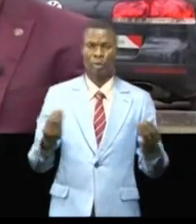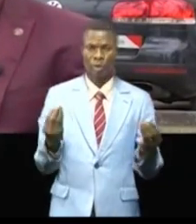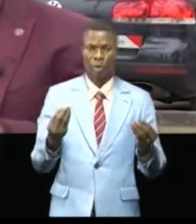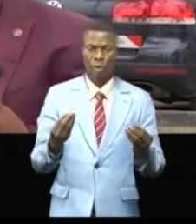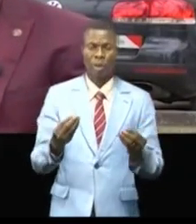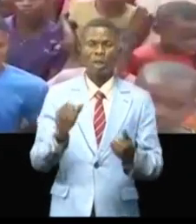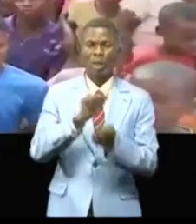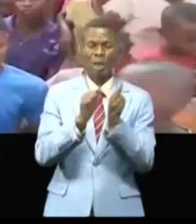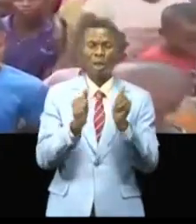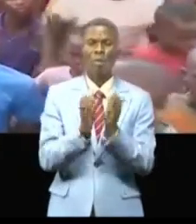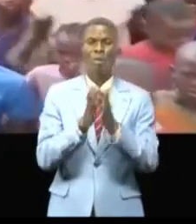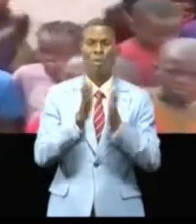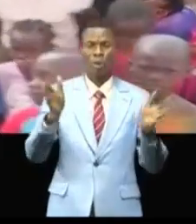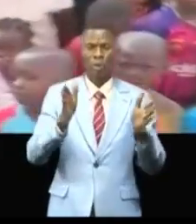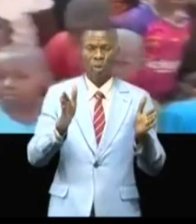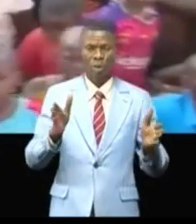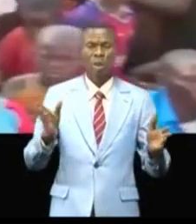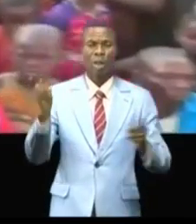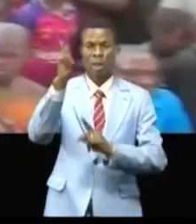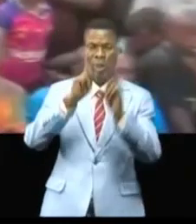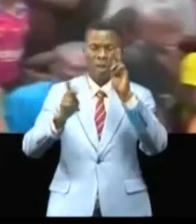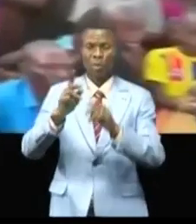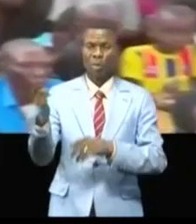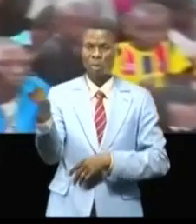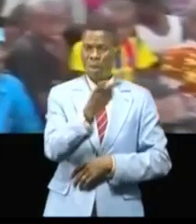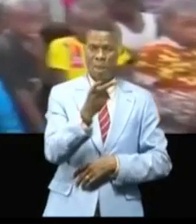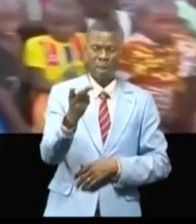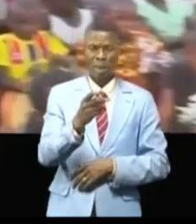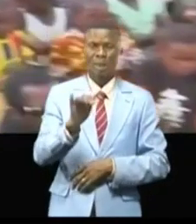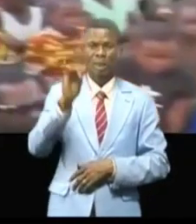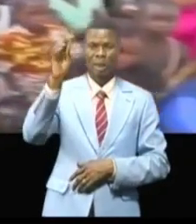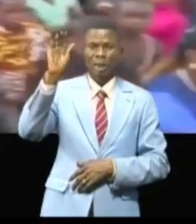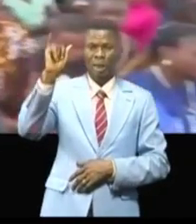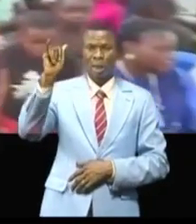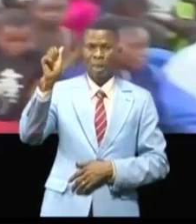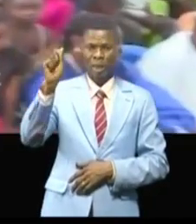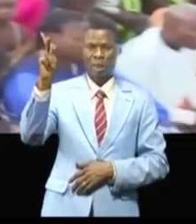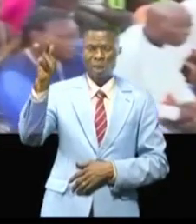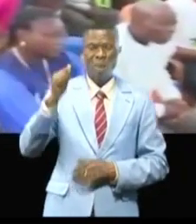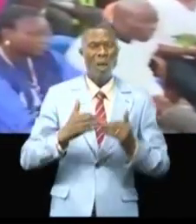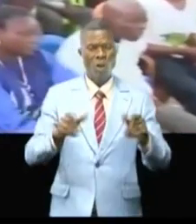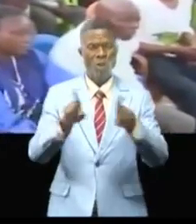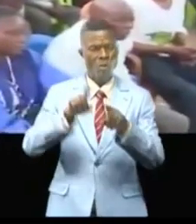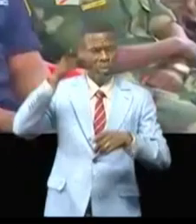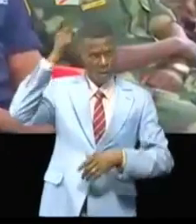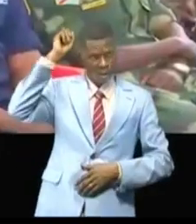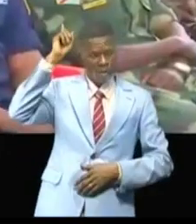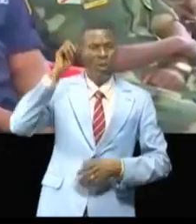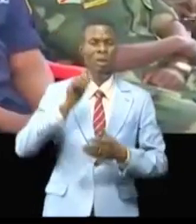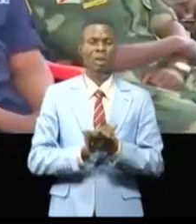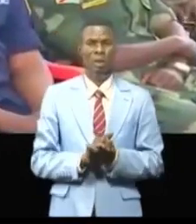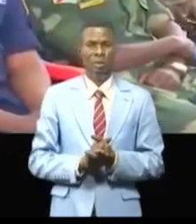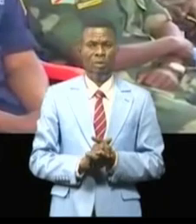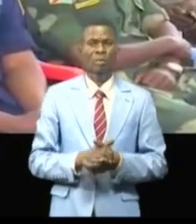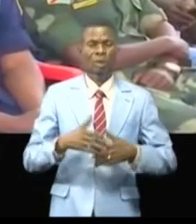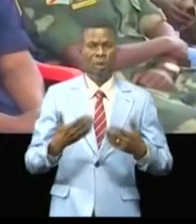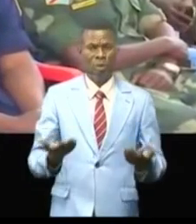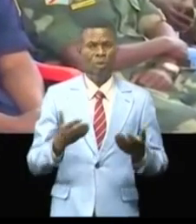les climats anciens de cohabitation entre Teke et Yaka puissent continuer comme par le passé.